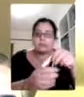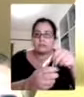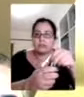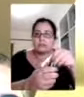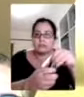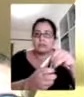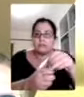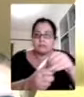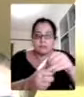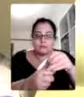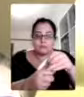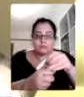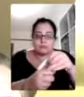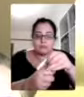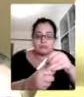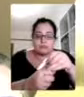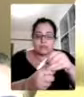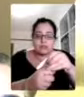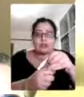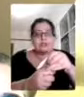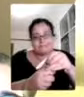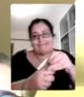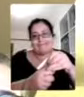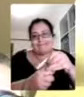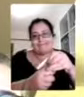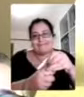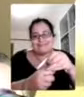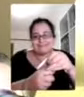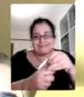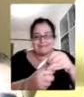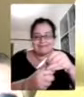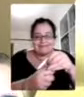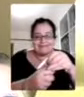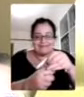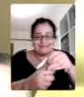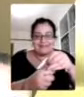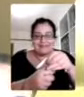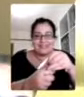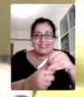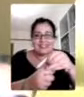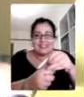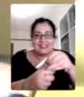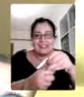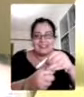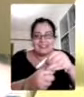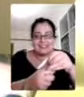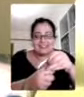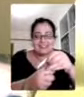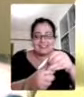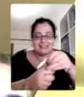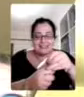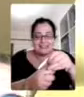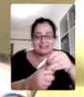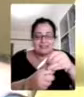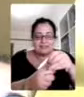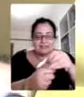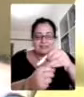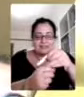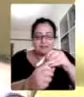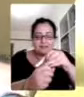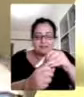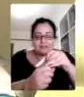aldığınız zaman stok envanteriyle beraber satın alırsınız ve o stok envanterin bir şekilde erimesi gerekir. İşte o Evet. sebepten ben